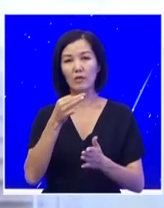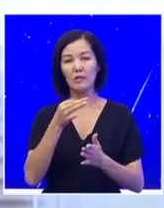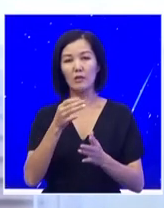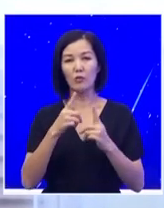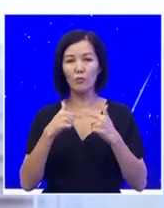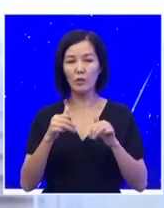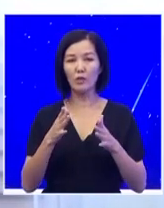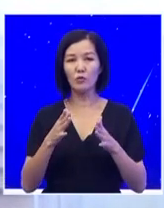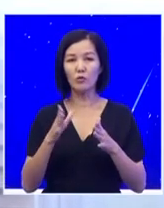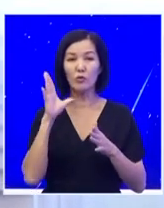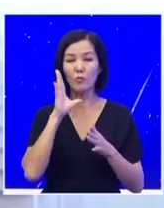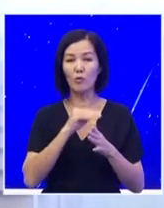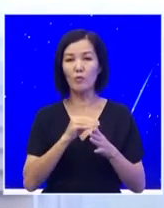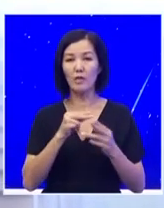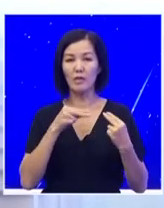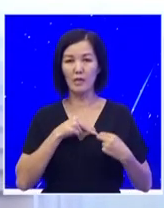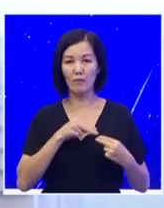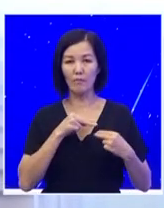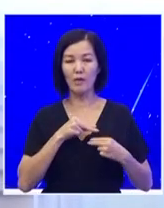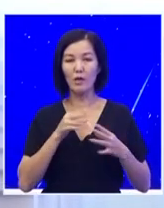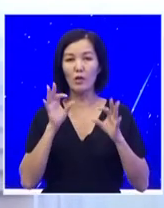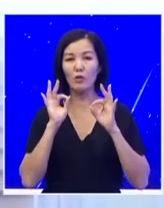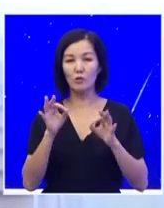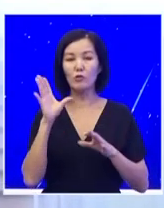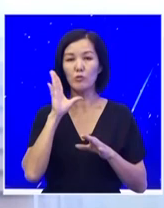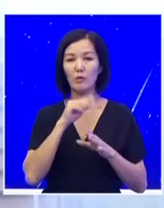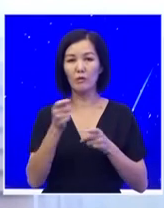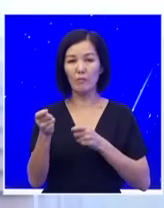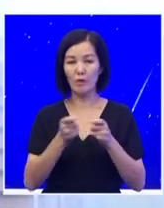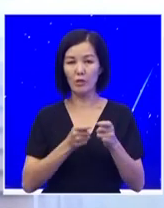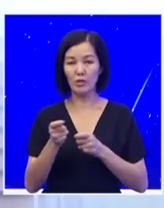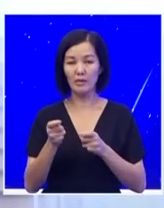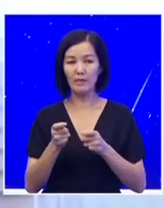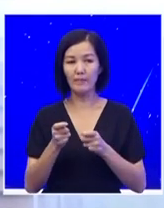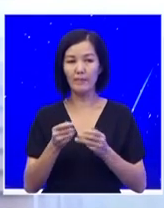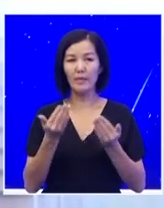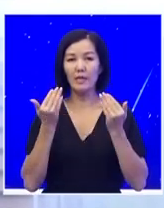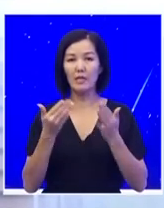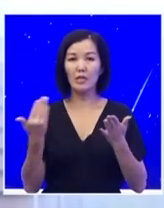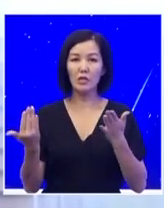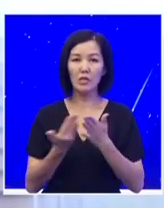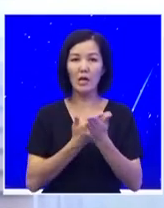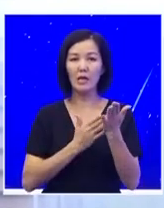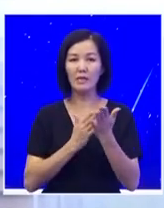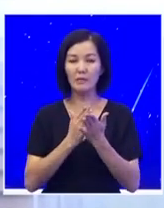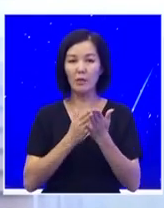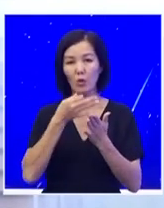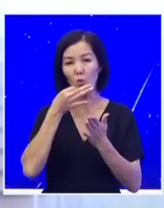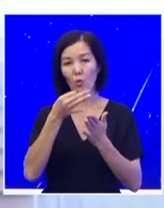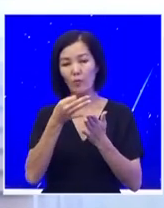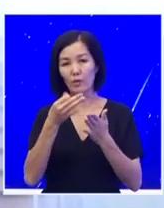жоғары. Еңбек тәжірибесін өндірісте тиімді қолдана білетін басшы. Енді жаңа қызметінде жинақтаған